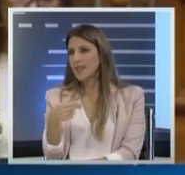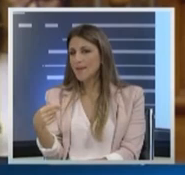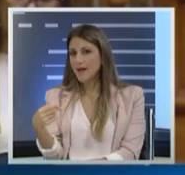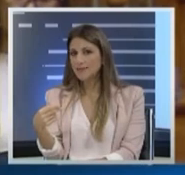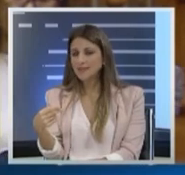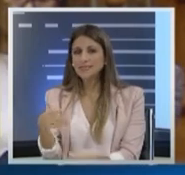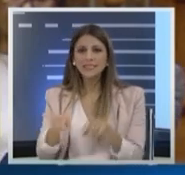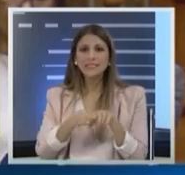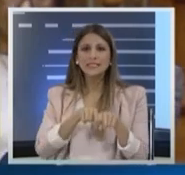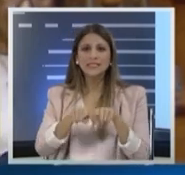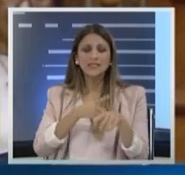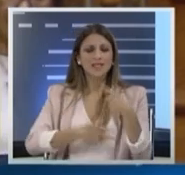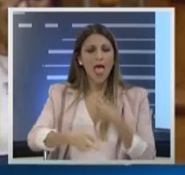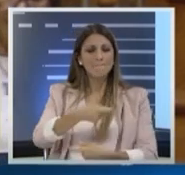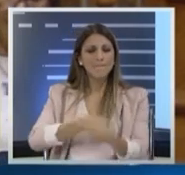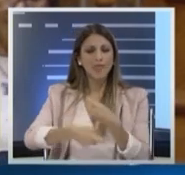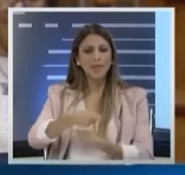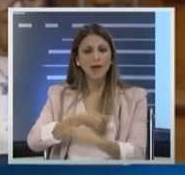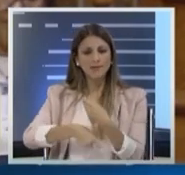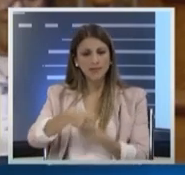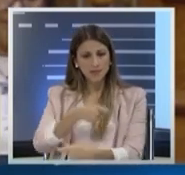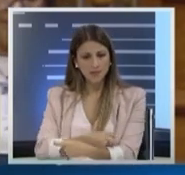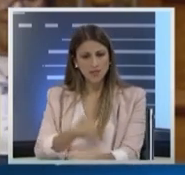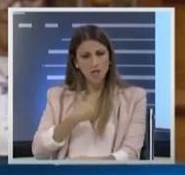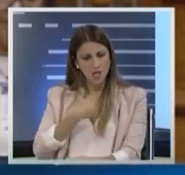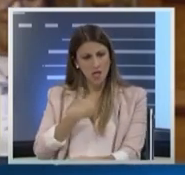τις σχέσεις με επιχειρηματίες. Έδωσα νομίζω μια